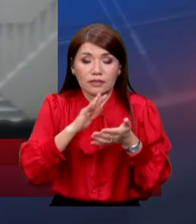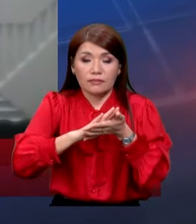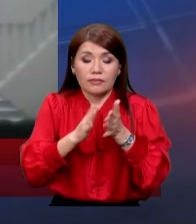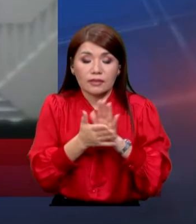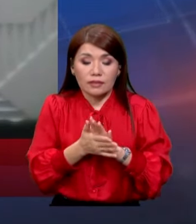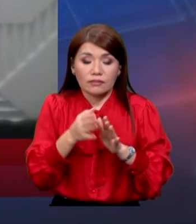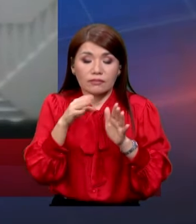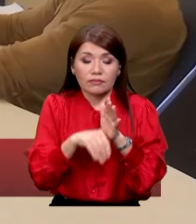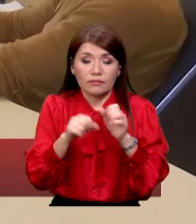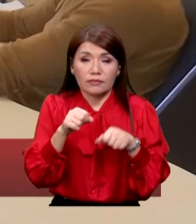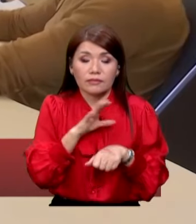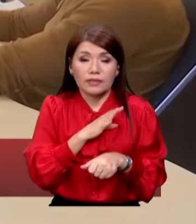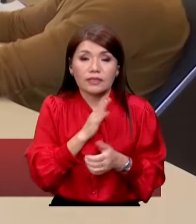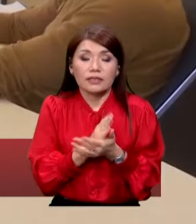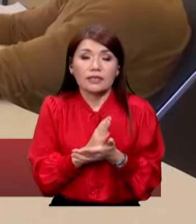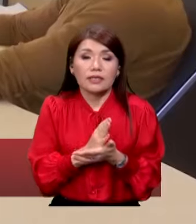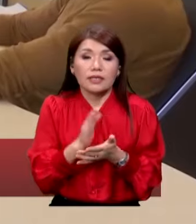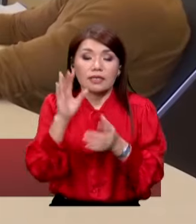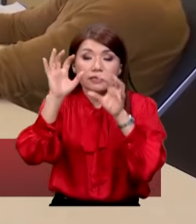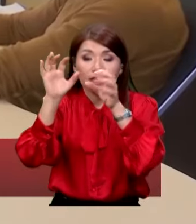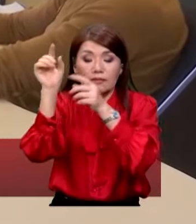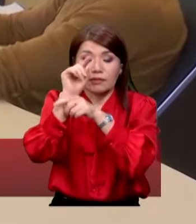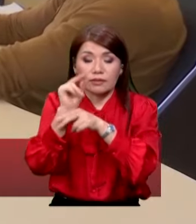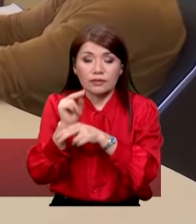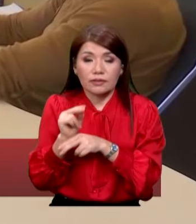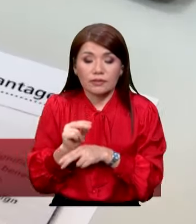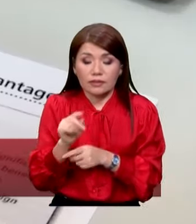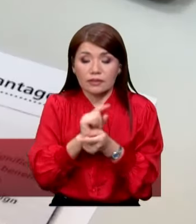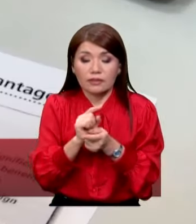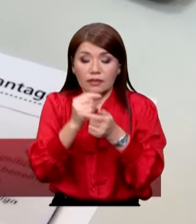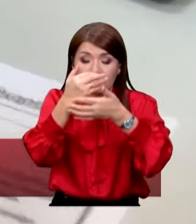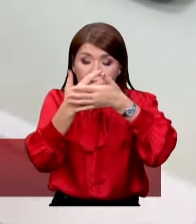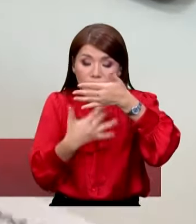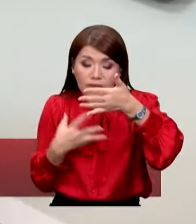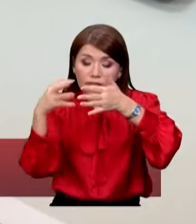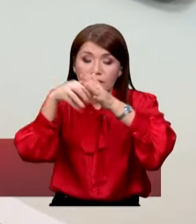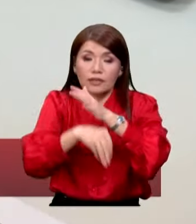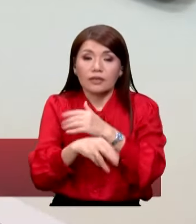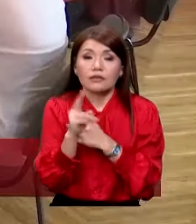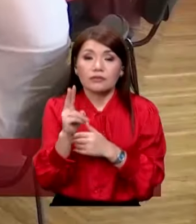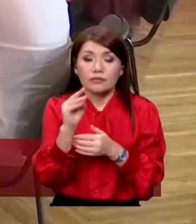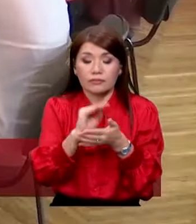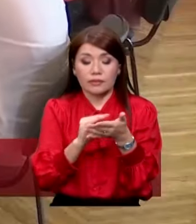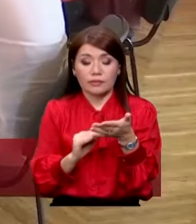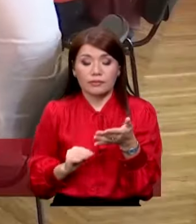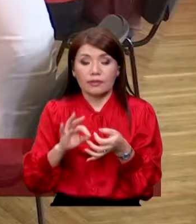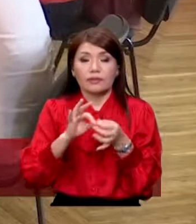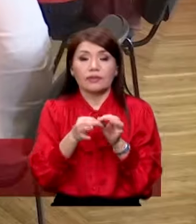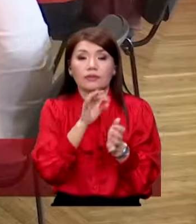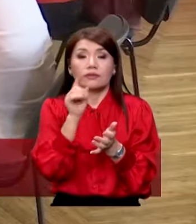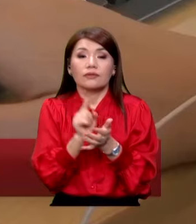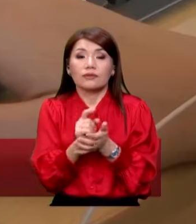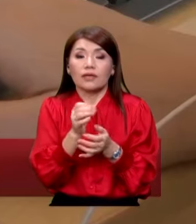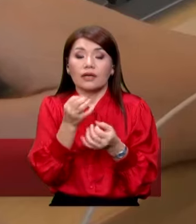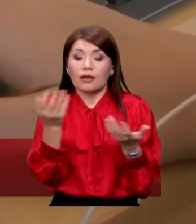геосаяси мүдде болуы мүмкін. Сондай ақ заңға өзгеріс енгізер кезде нақты кімдердің тізімге кіретіні де тәлпіштеп жазылуы керек дейді, яғни